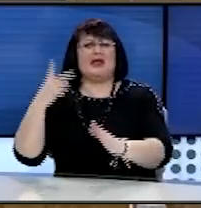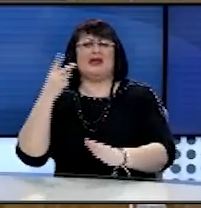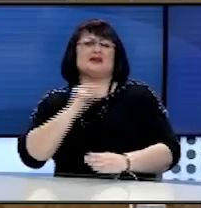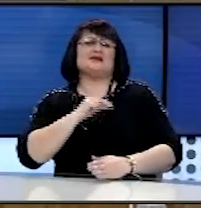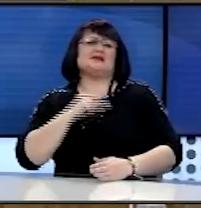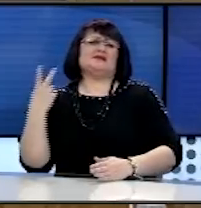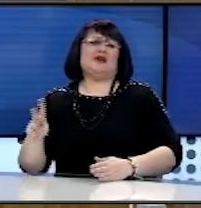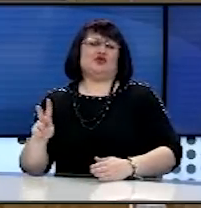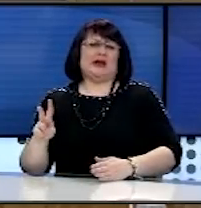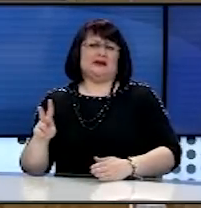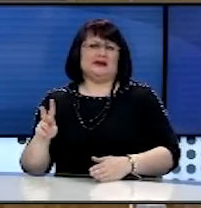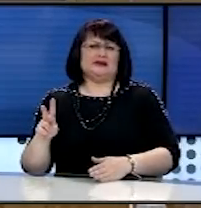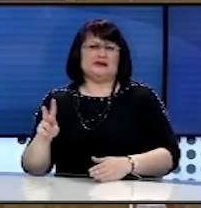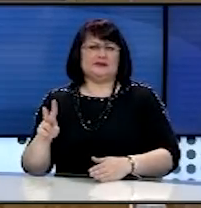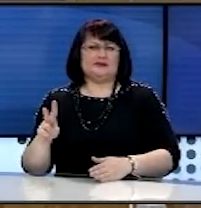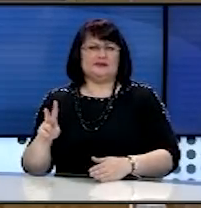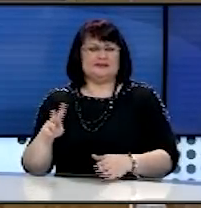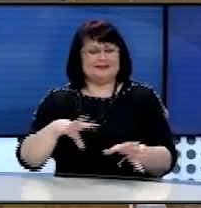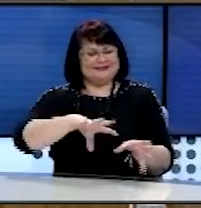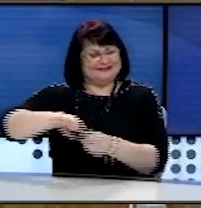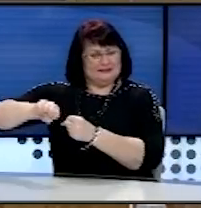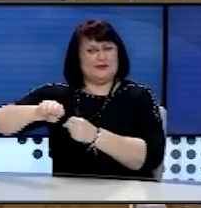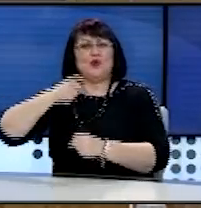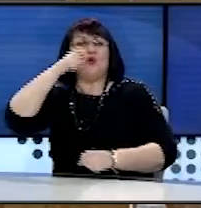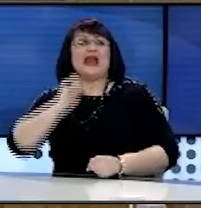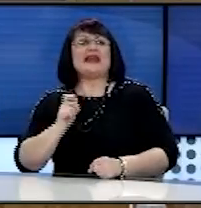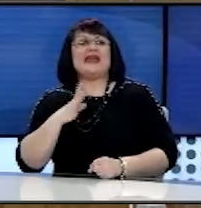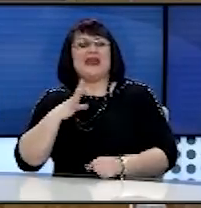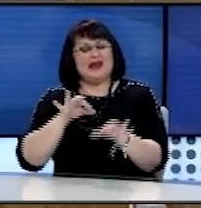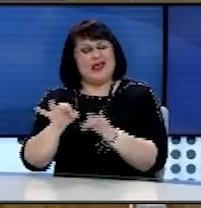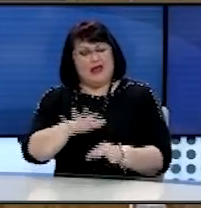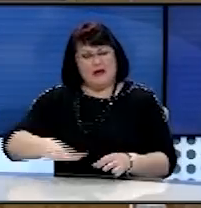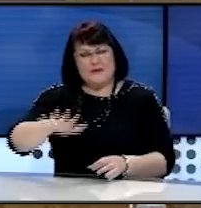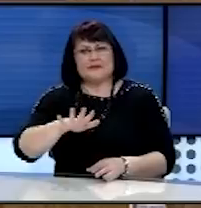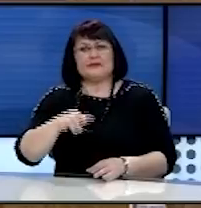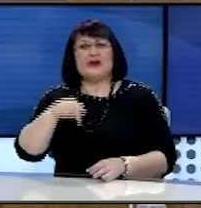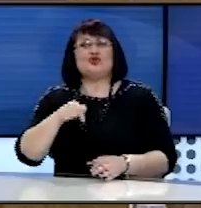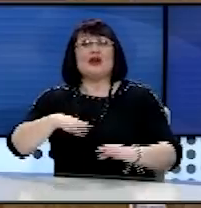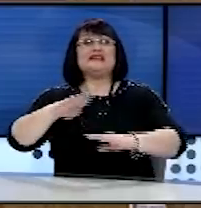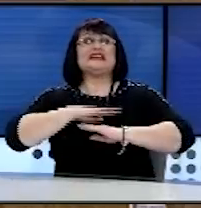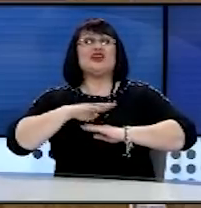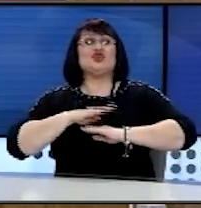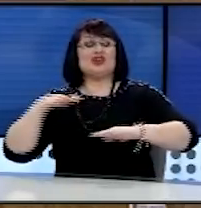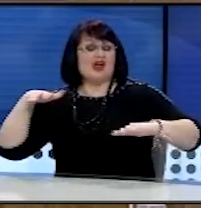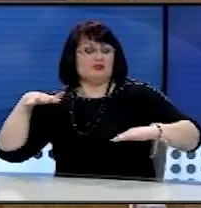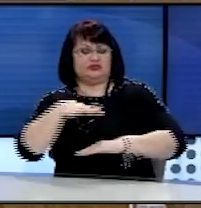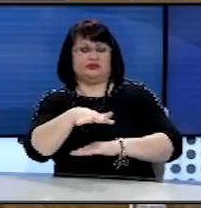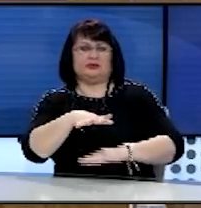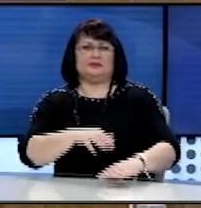της συμφέροντα, αποσπά εδάφη της Ουκρανίας και τώρα επεμβαίνει και στρατιωτικά σε αυτή τη